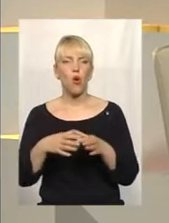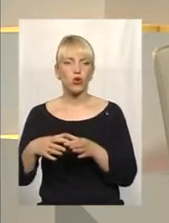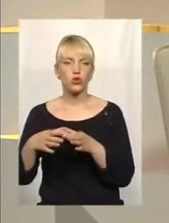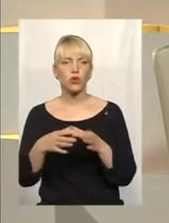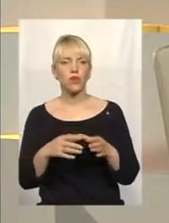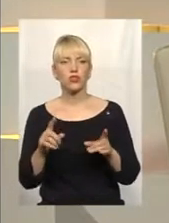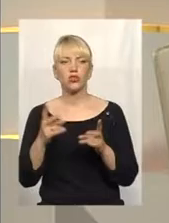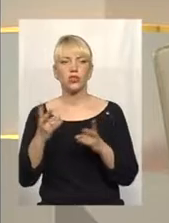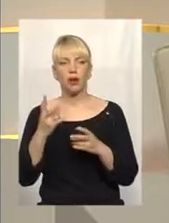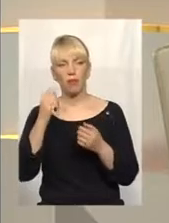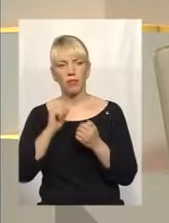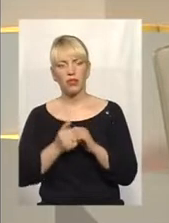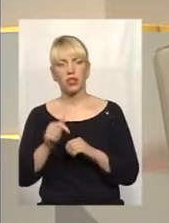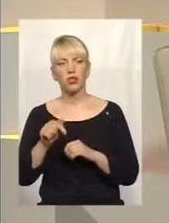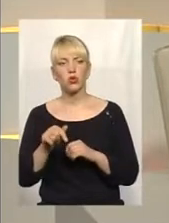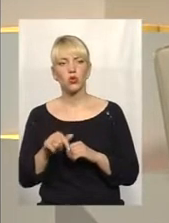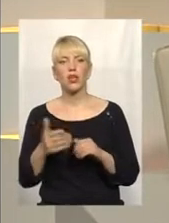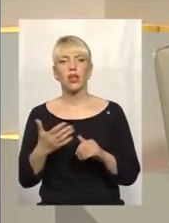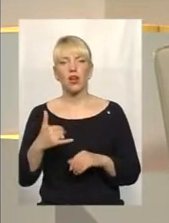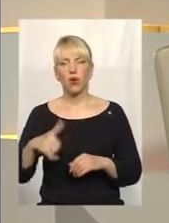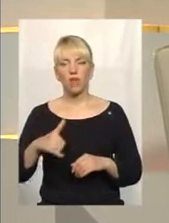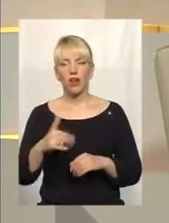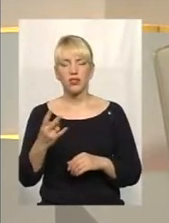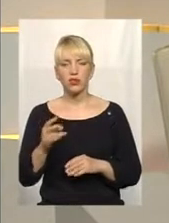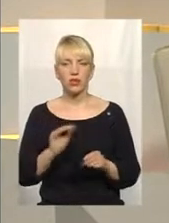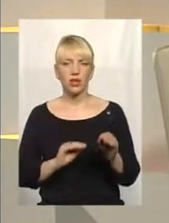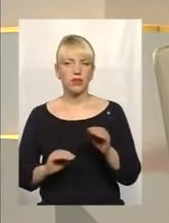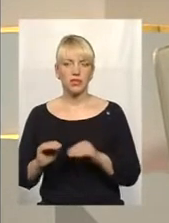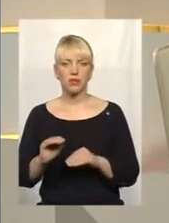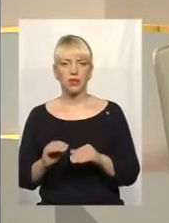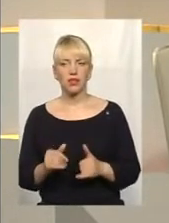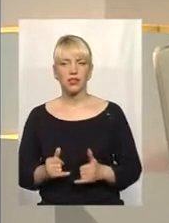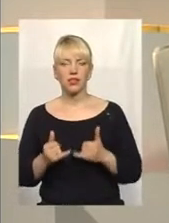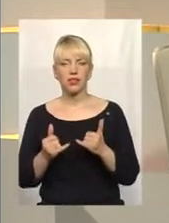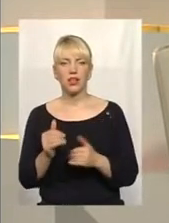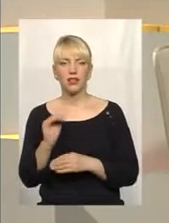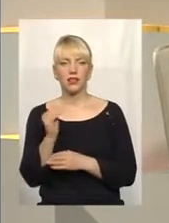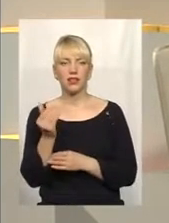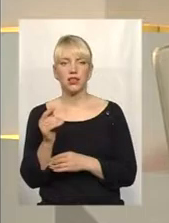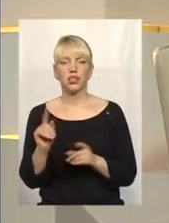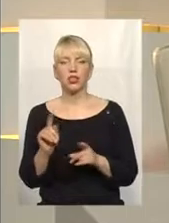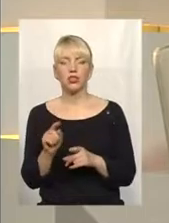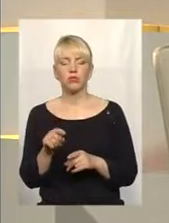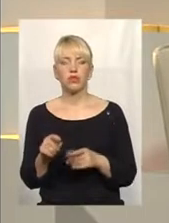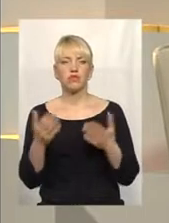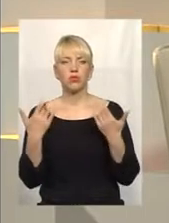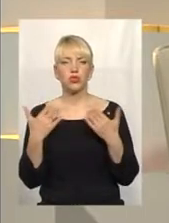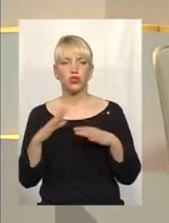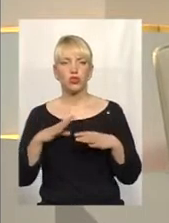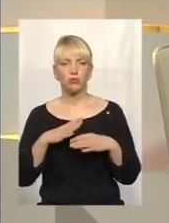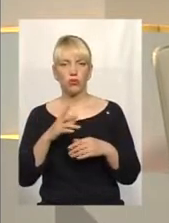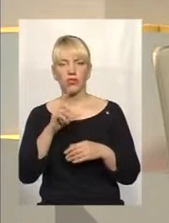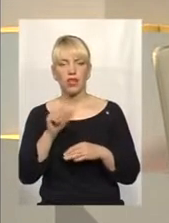варто пам'ятати тут? Яку валізку необхідно зібрати для дитини, аби її відпочинок був